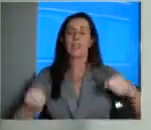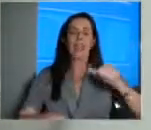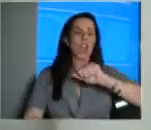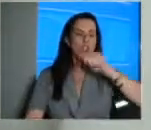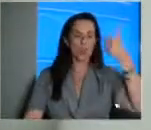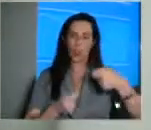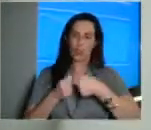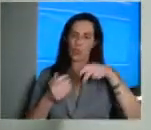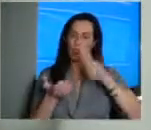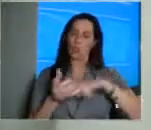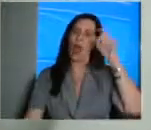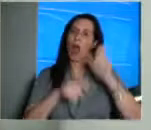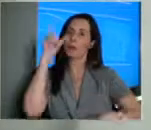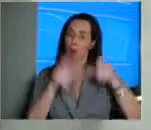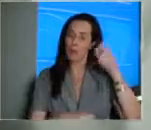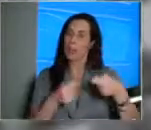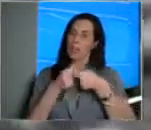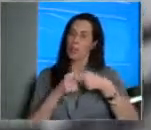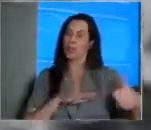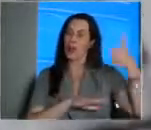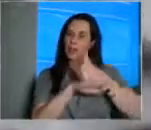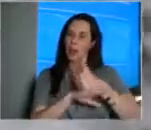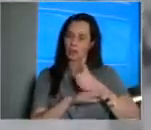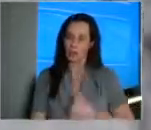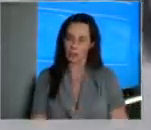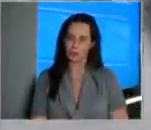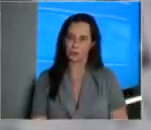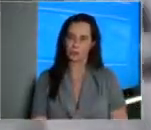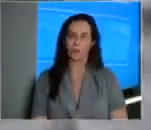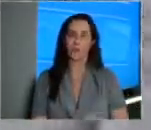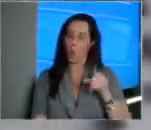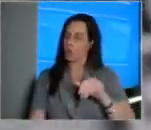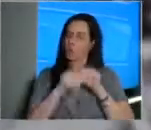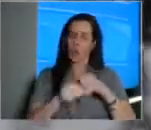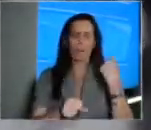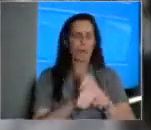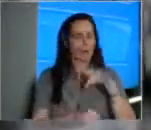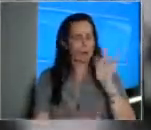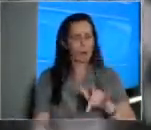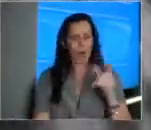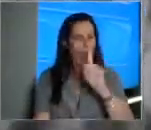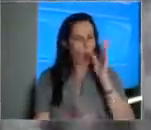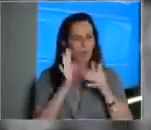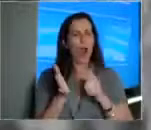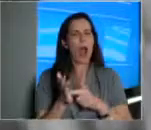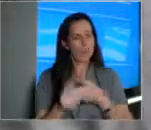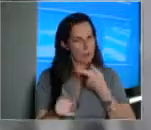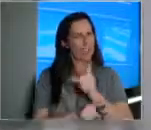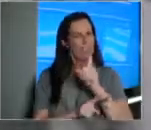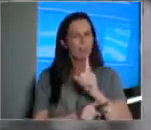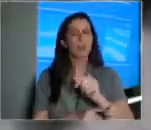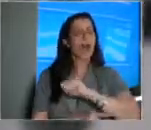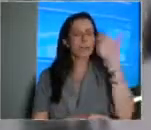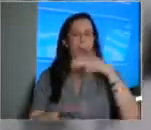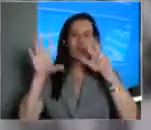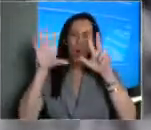של ארגון זכויות האדם, התאחדות ההנהגה הדרומית נוצרית. קינג תמך בפעולות מחאה לא אלימות אך מתריסות שסיען היה